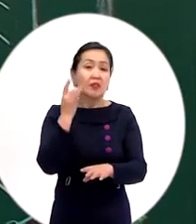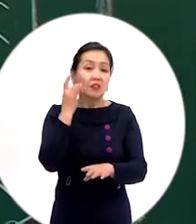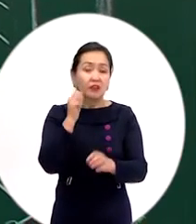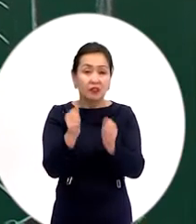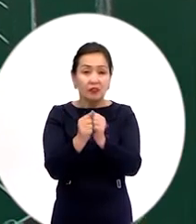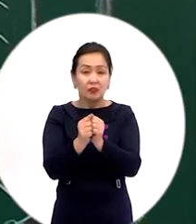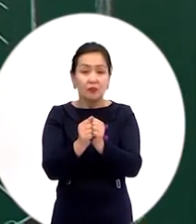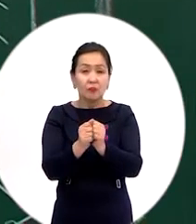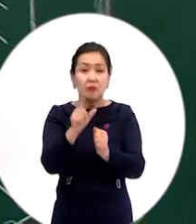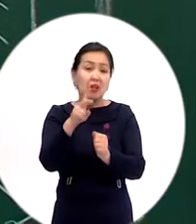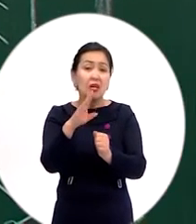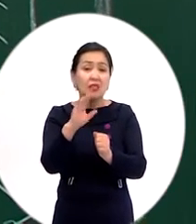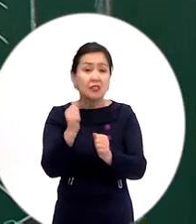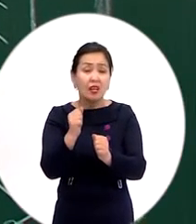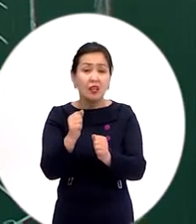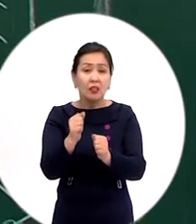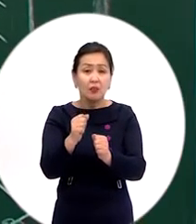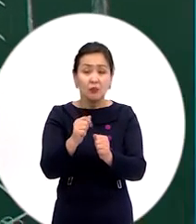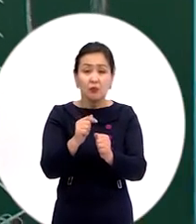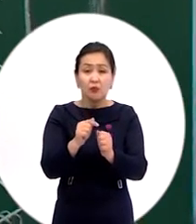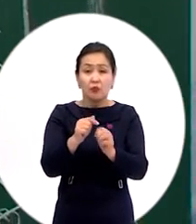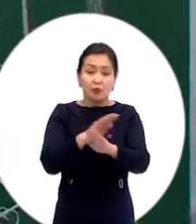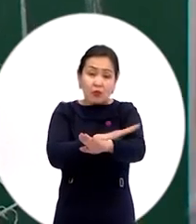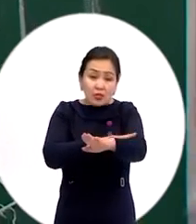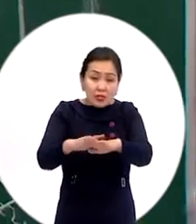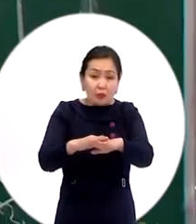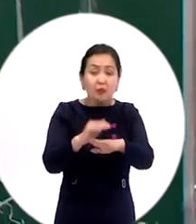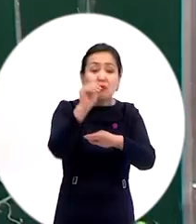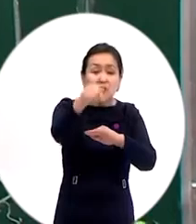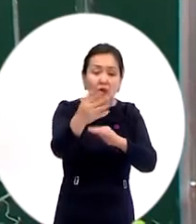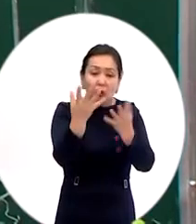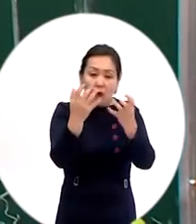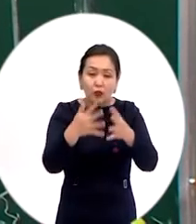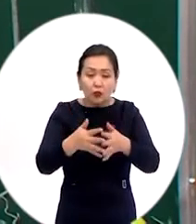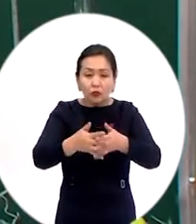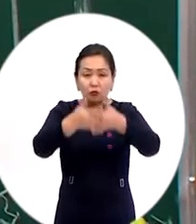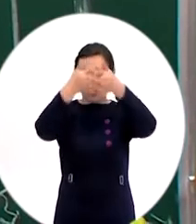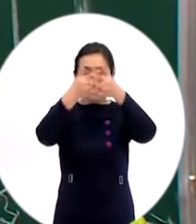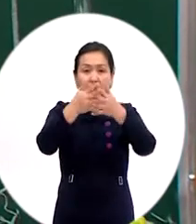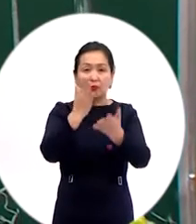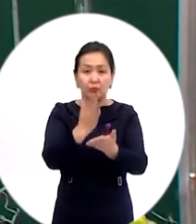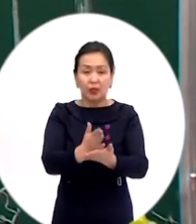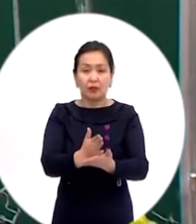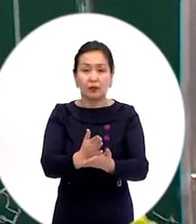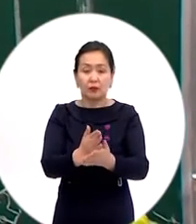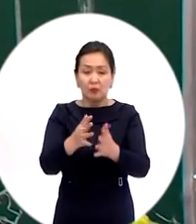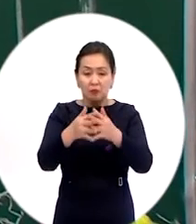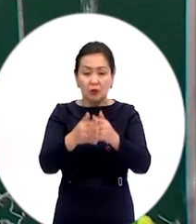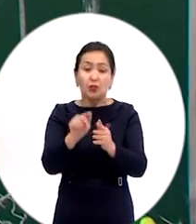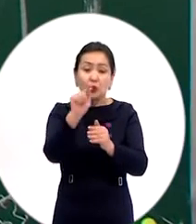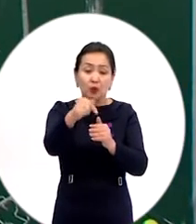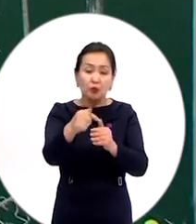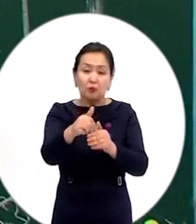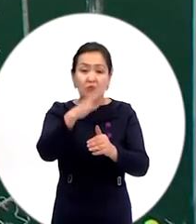Кристоф, Эльса, энэ замын цаадад их олон өндөр байшин байна. Байшингийн